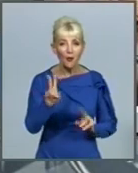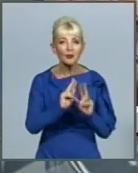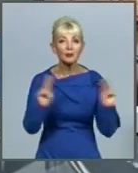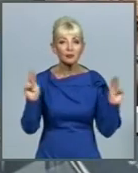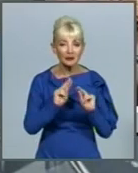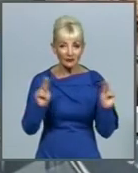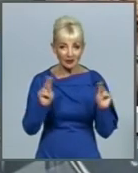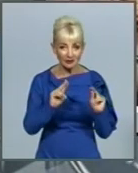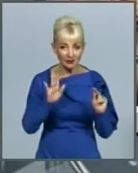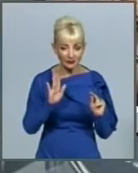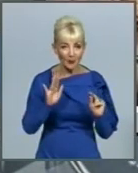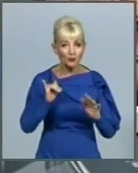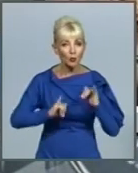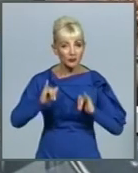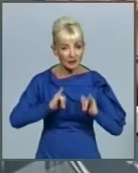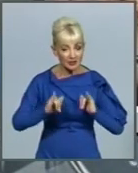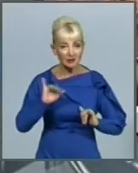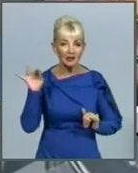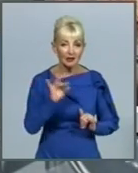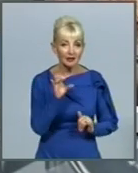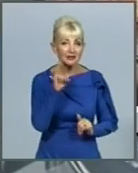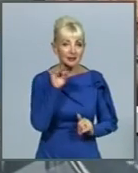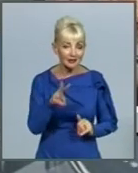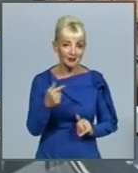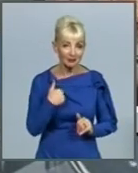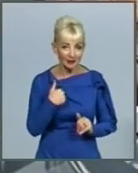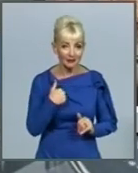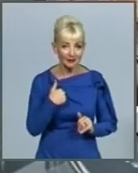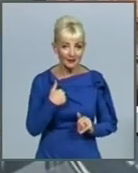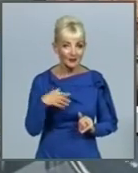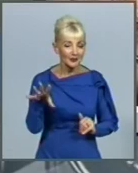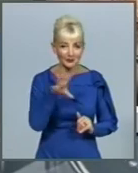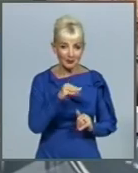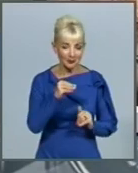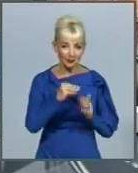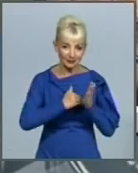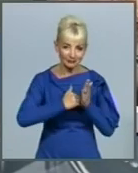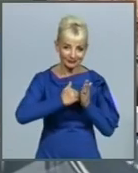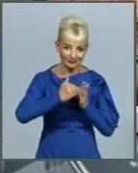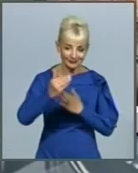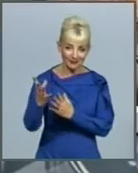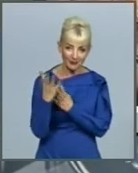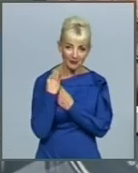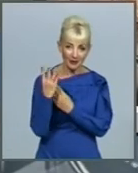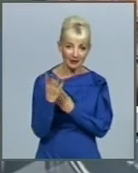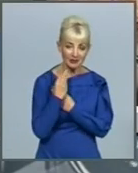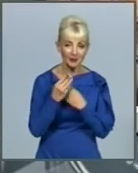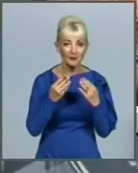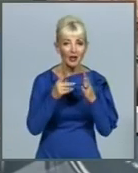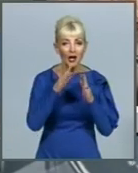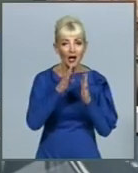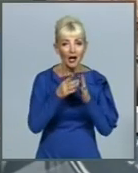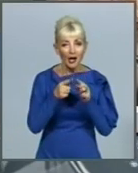преподаватель в университете. И с ним мы, собственно, прошли сквозь тернии к звездам. Ровно 5 лет назад, в